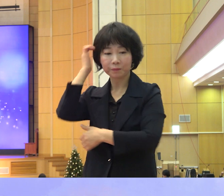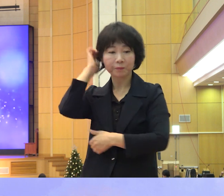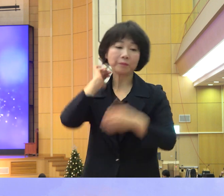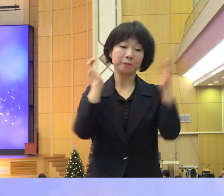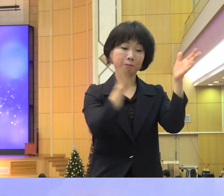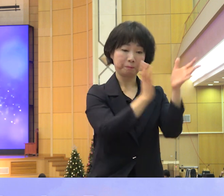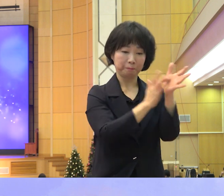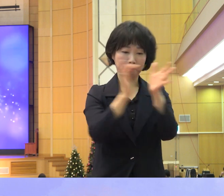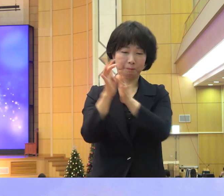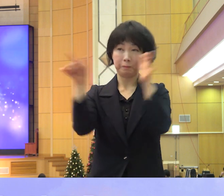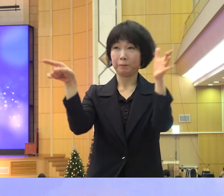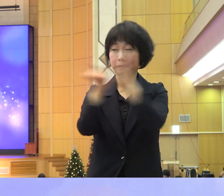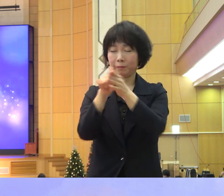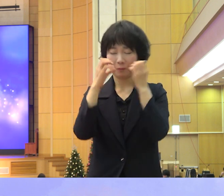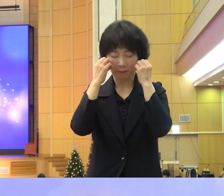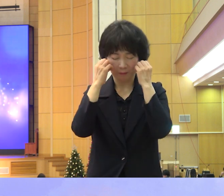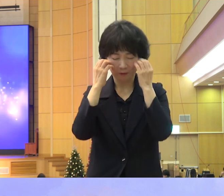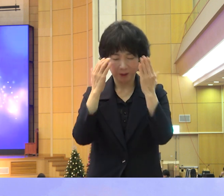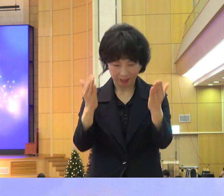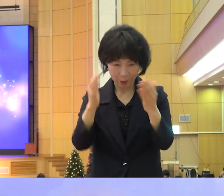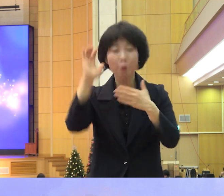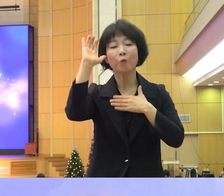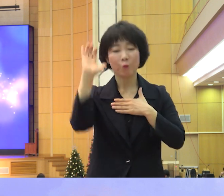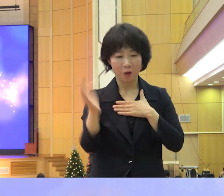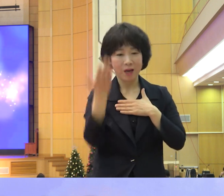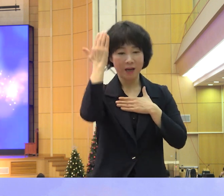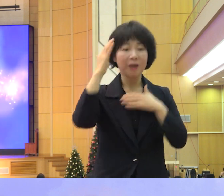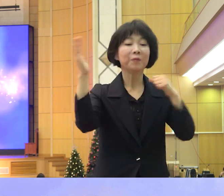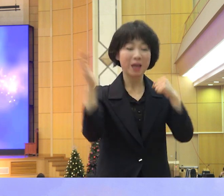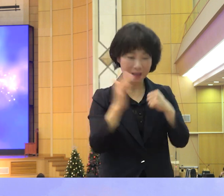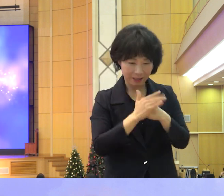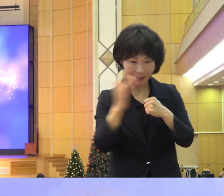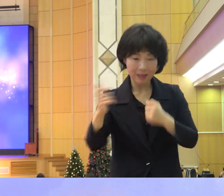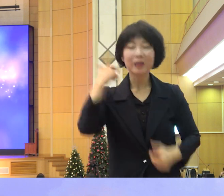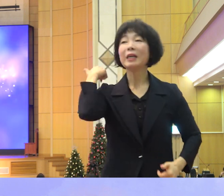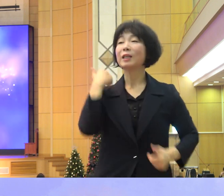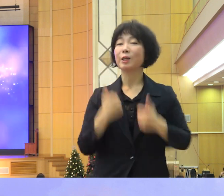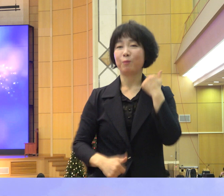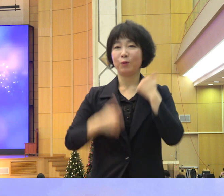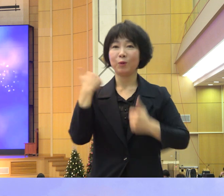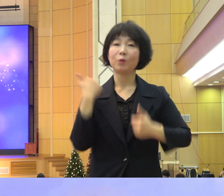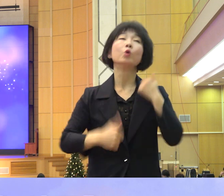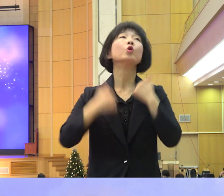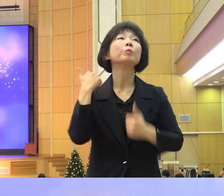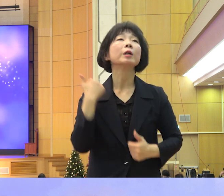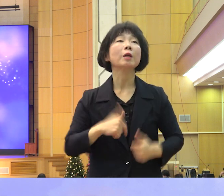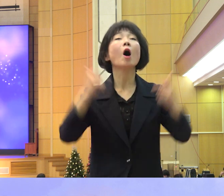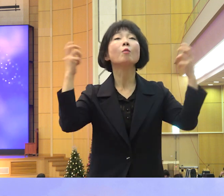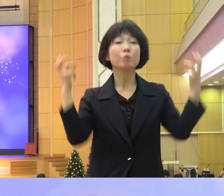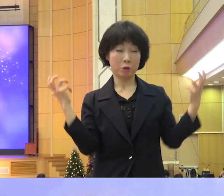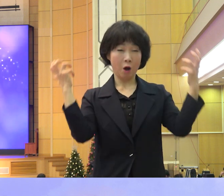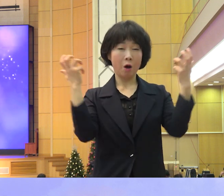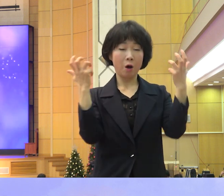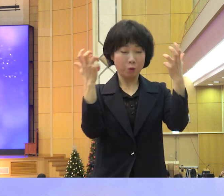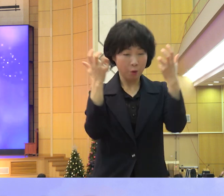믿으세요. 예수를 믿고 새롭게 되니 기쁨이